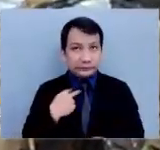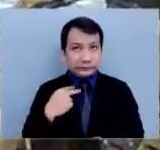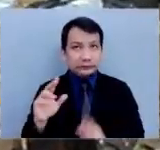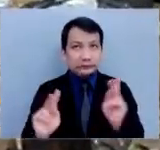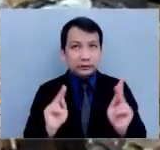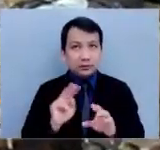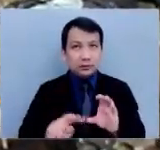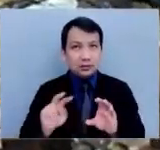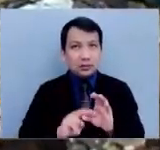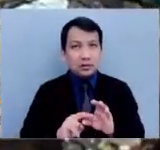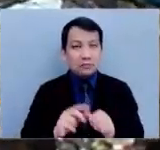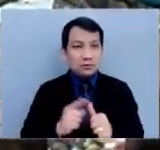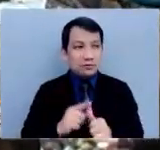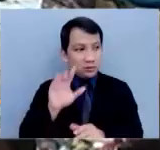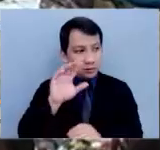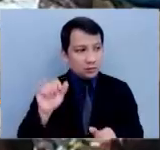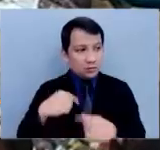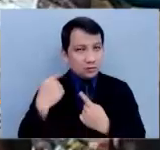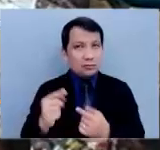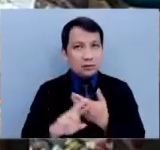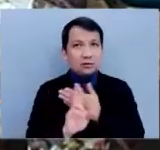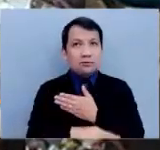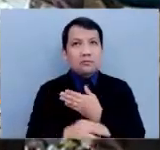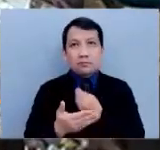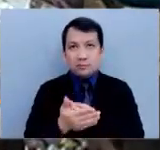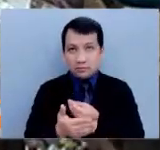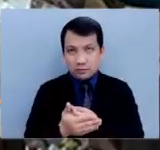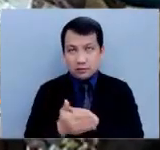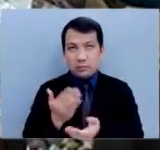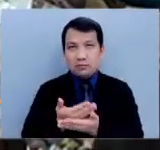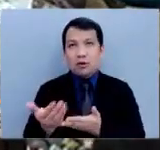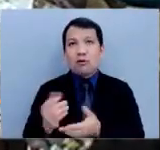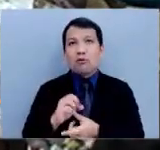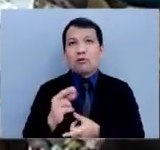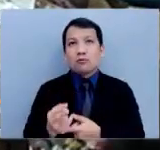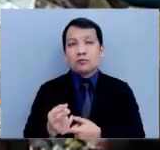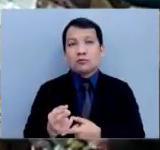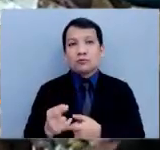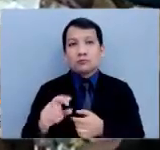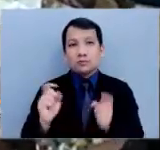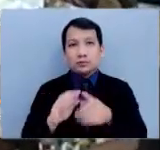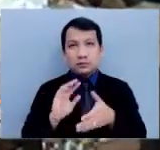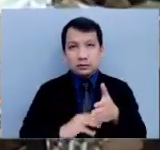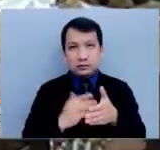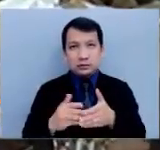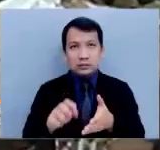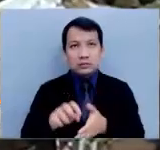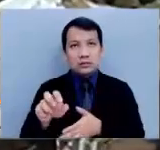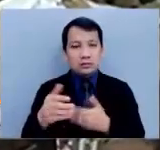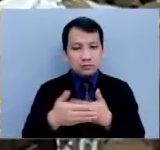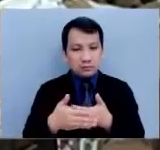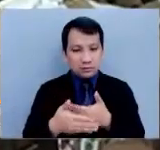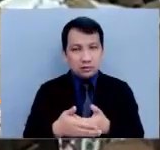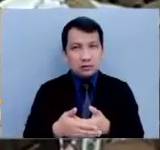apektadong passengers. Una, pwede nilang i-refund yung kanilang nabiling ticket o di kaya naman magpa-rebook ng biyahe na ang pinakamalapit na raw